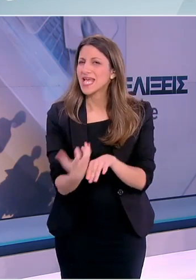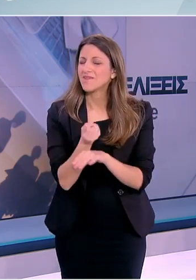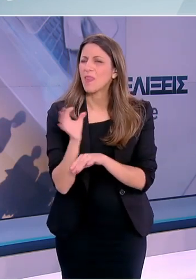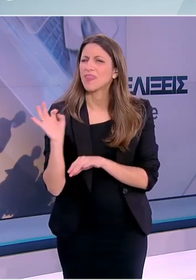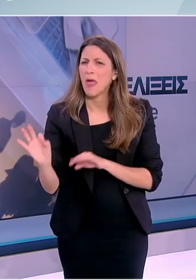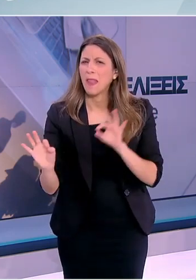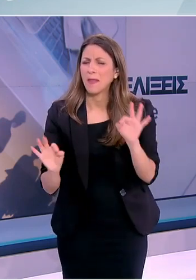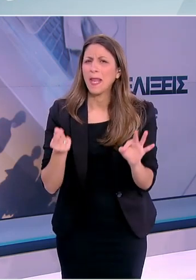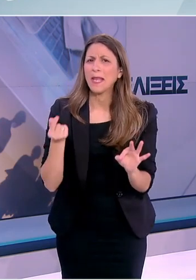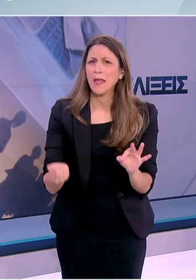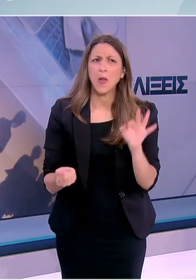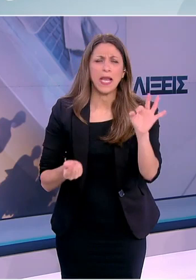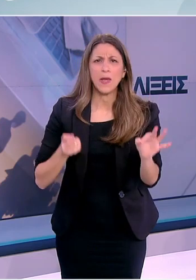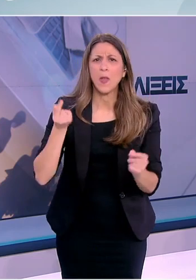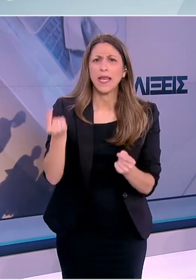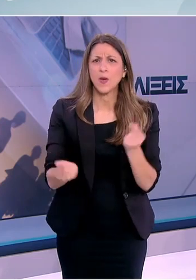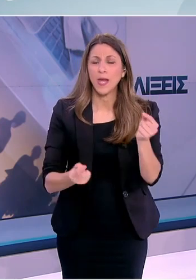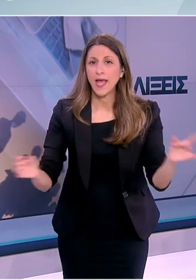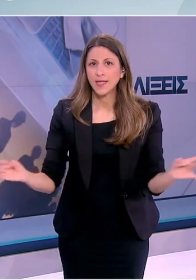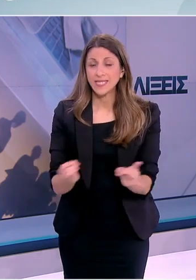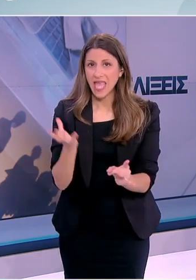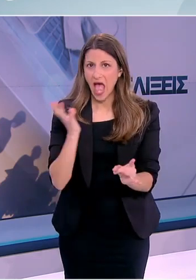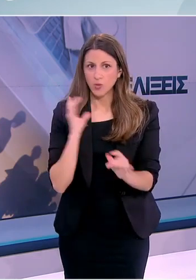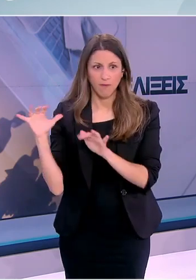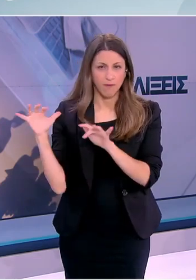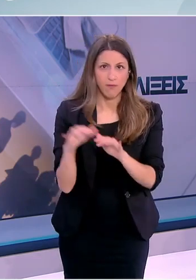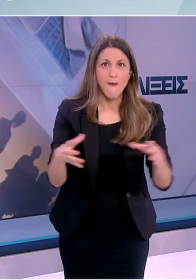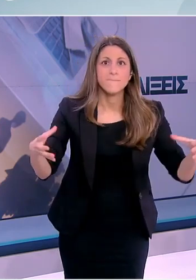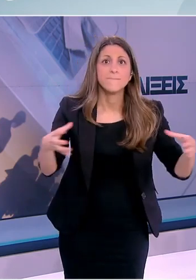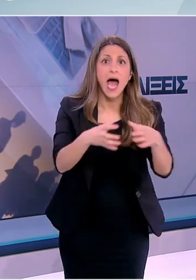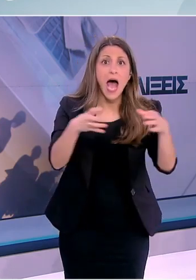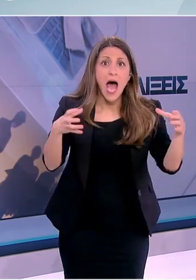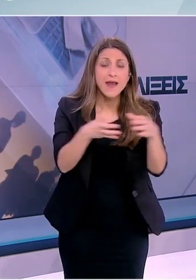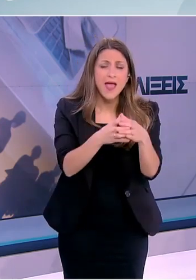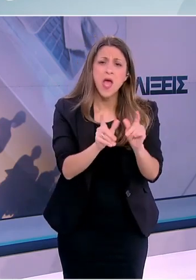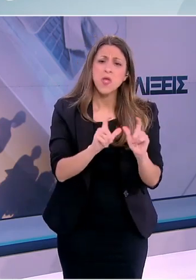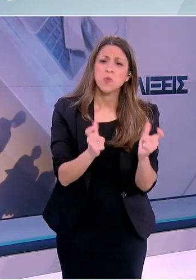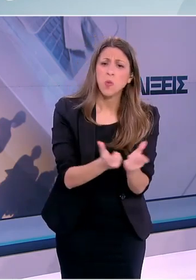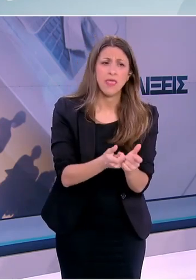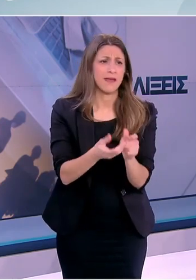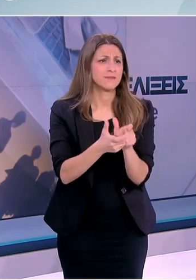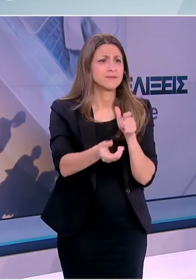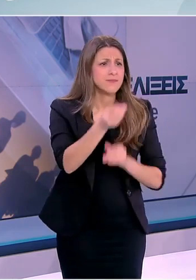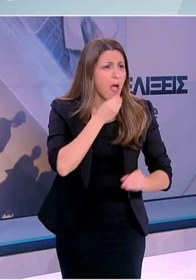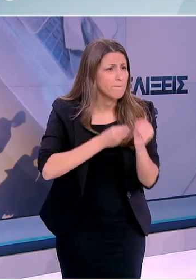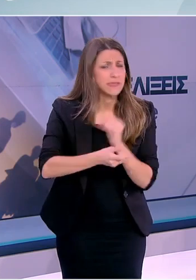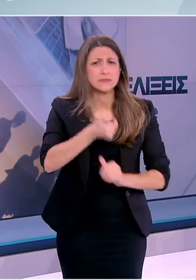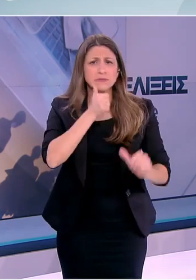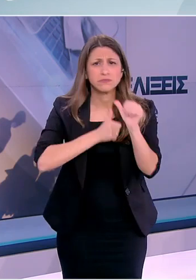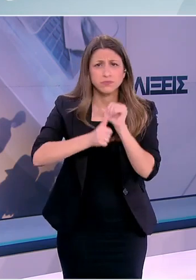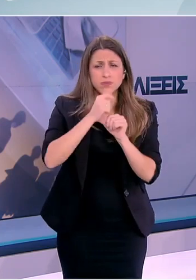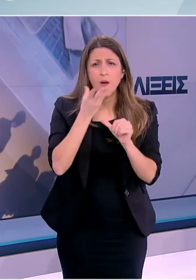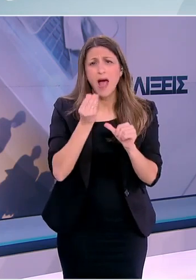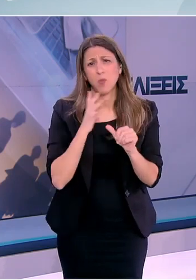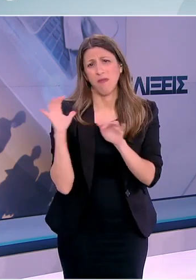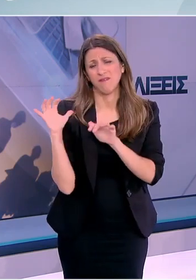πολύ χαμηλά επίπεδα. Τυχόν λοιπόν συναθρήσεις, οικογενειακά τραπέζια με παρέες, με πολλούς ανθρώπους